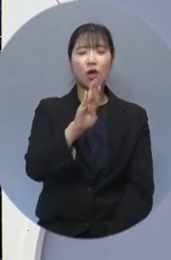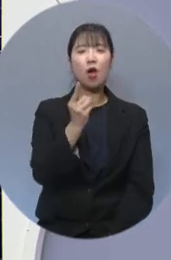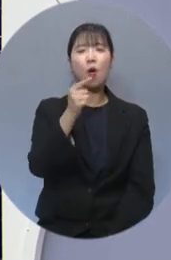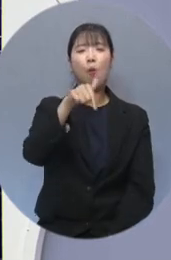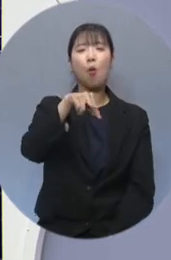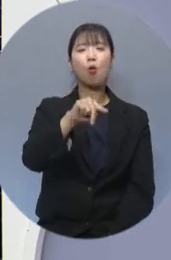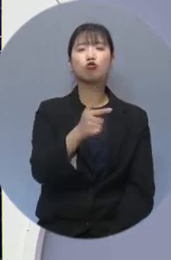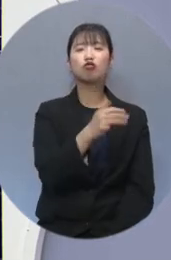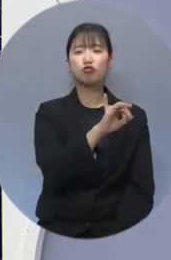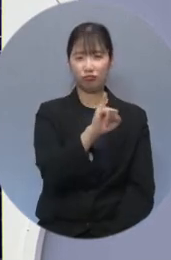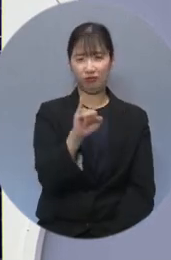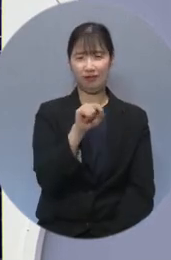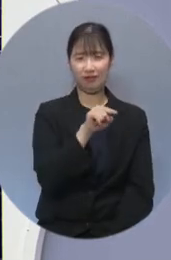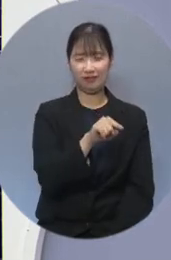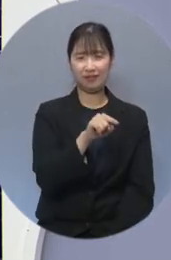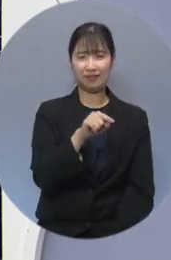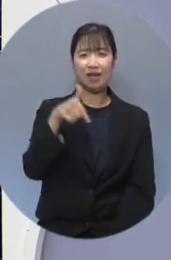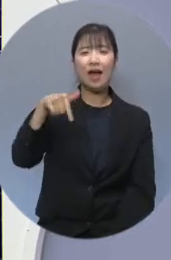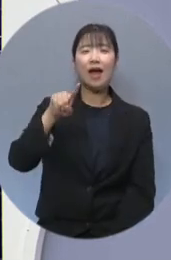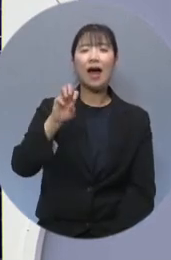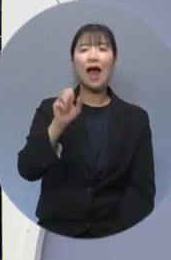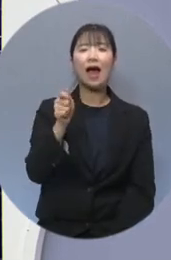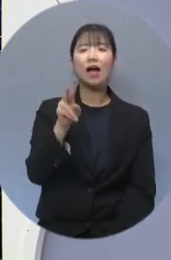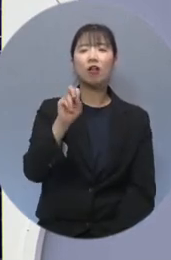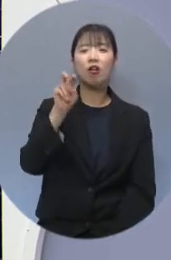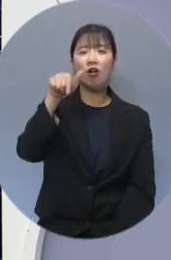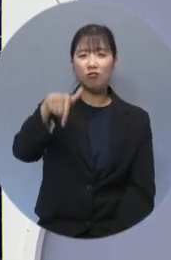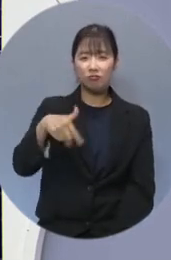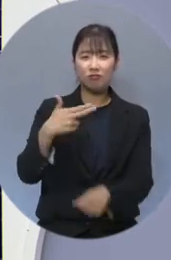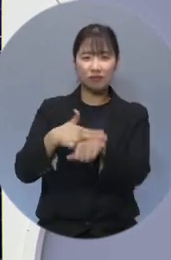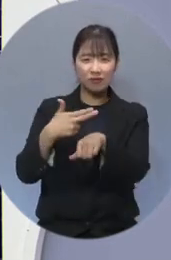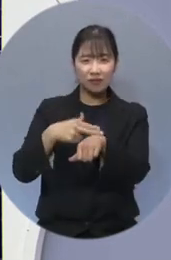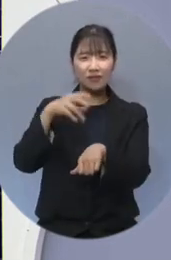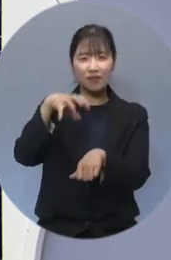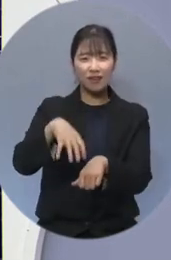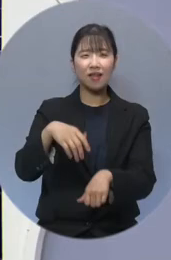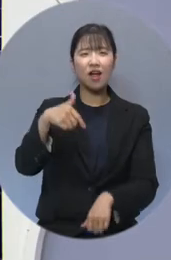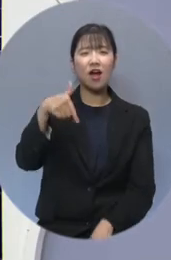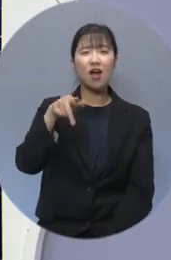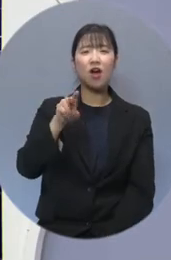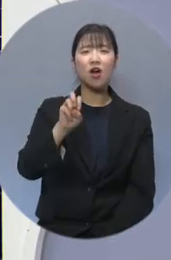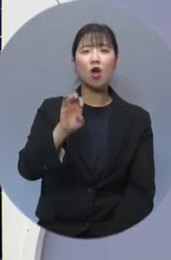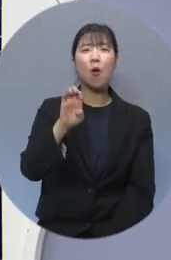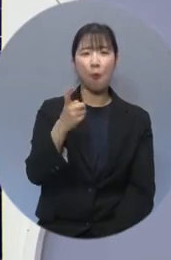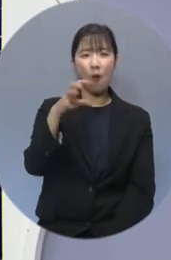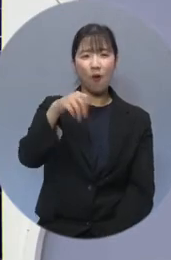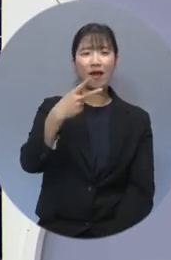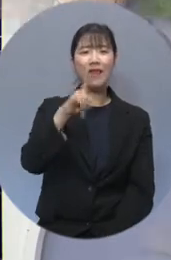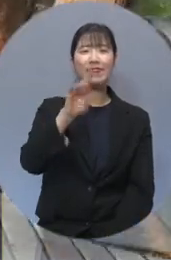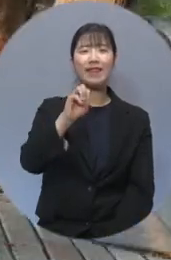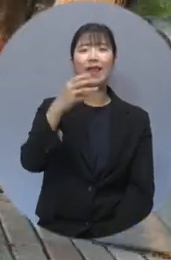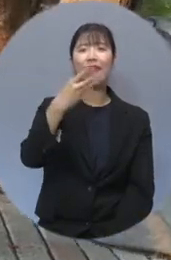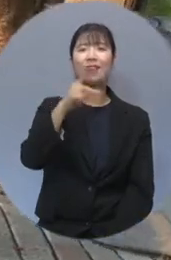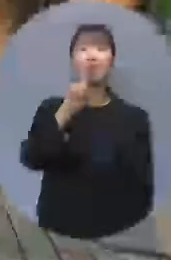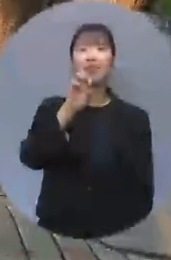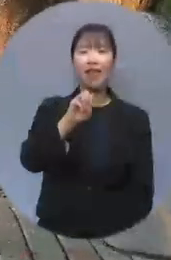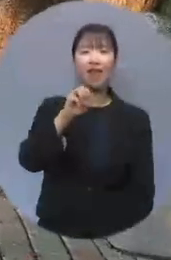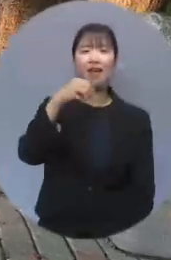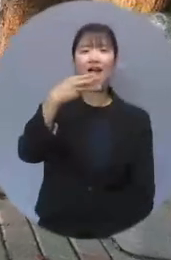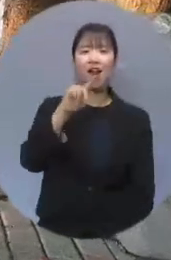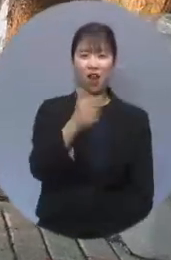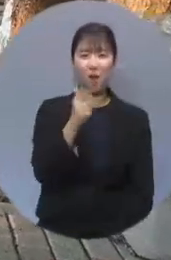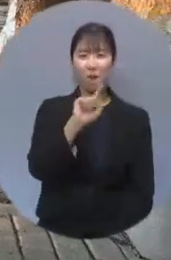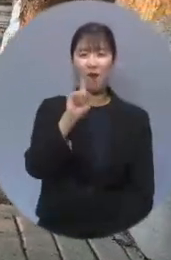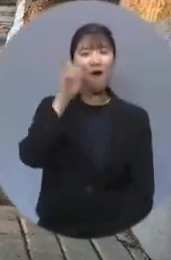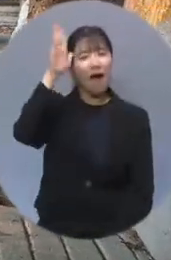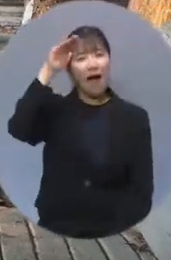복순이라고 우리 강형욱 선생님하고 이제 경포에서 우리가 댕댕런이라고 있습니다. 강아지 마라톤